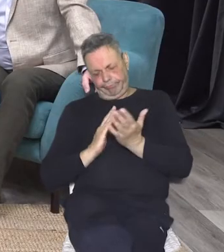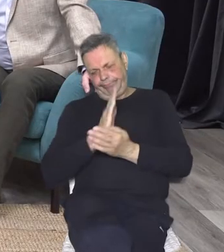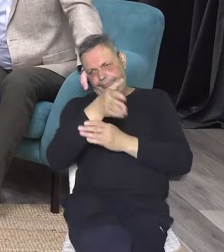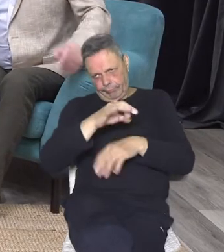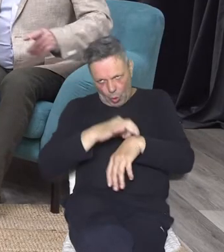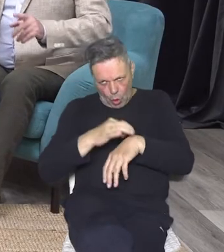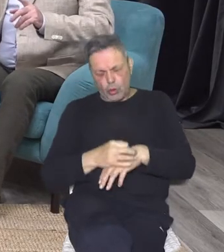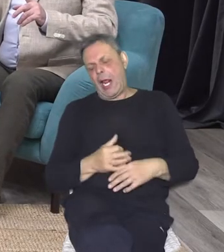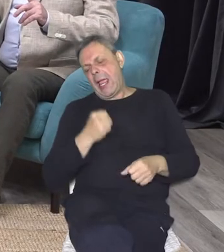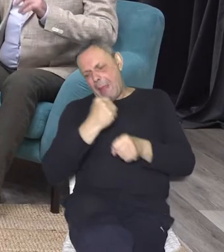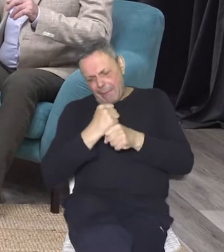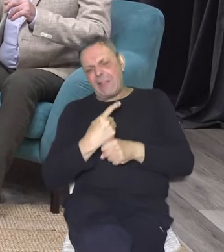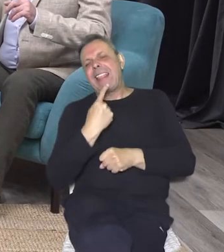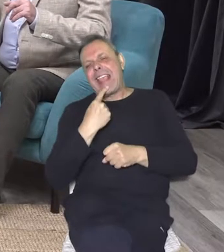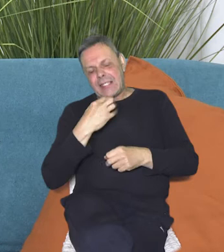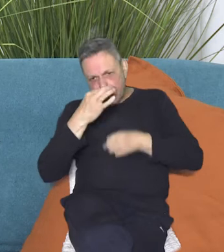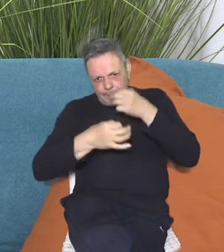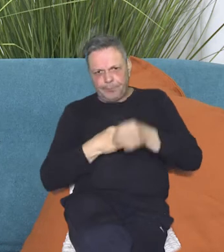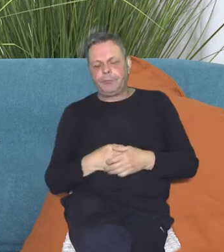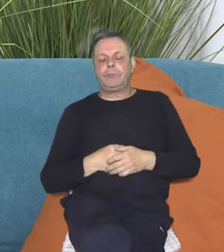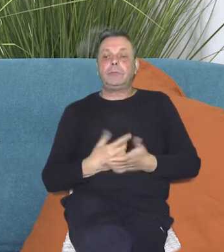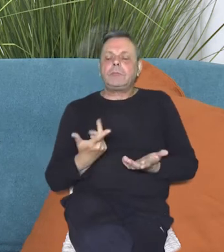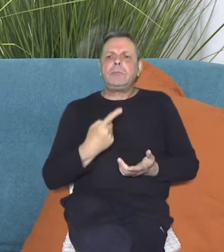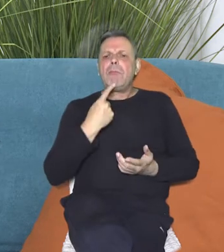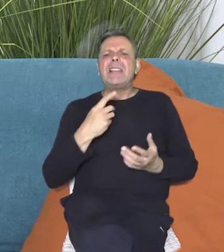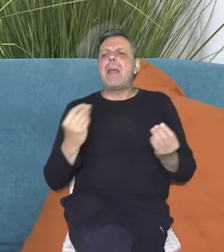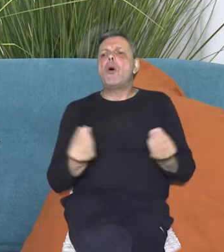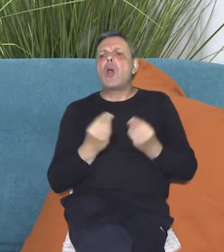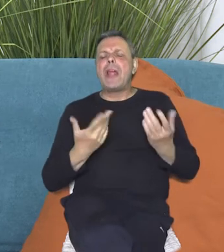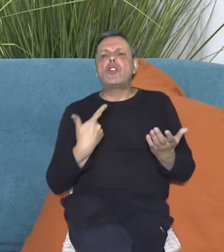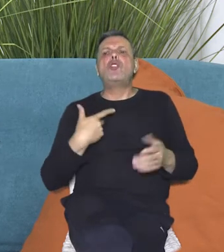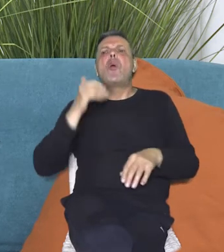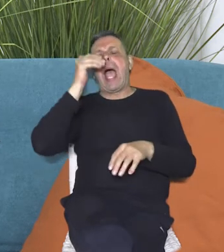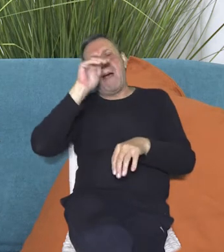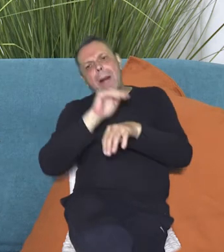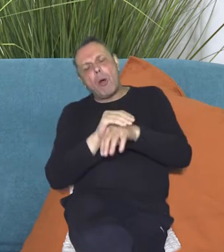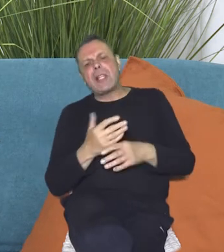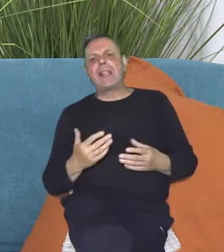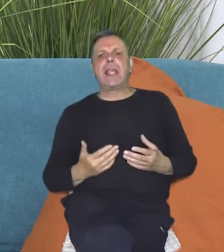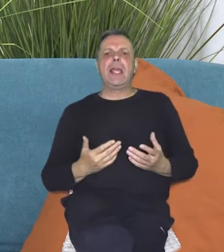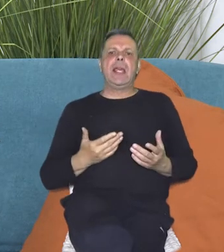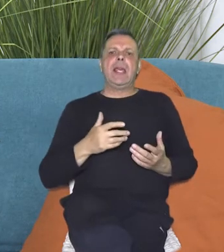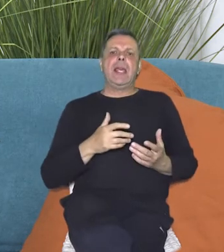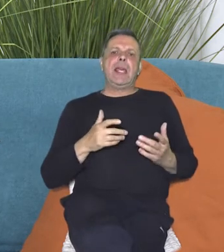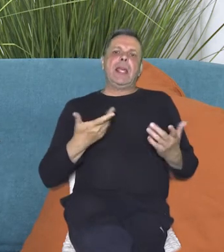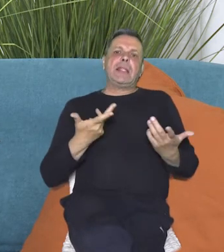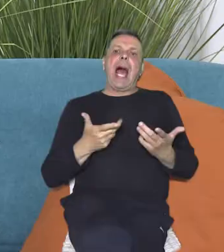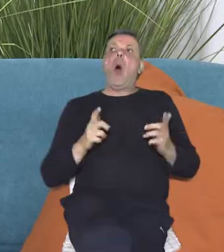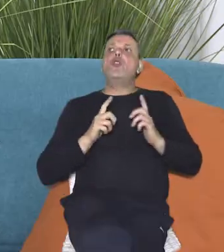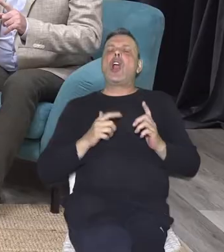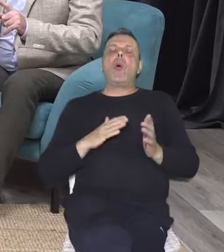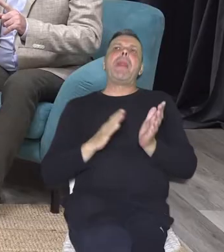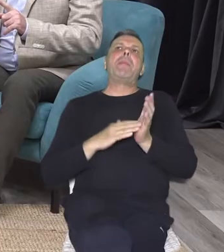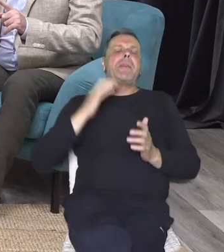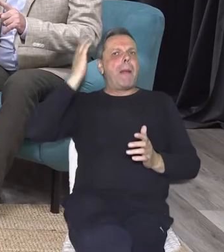otići liječniku i napraviti određene odrede. I za kraj, postoje li neki simptomi gdje ću prepoznati da bi očekuje moždani